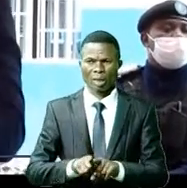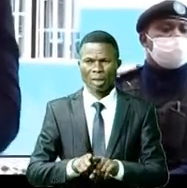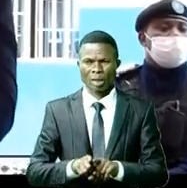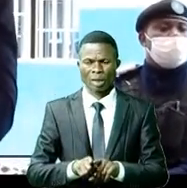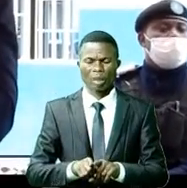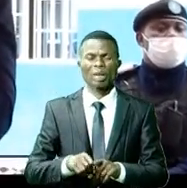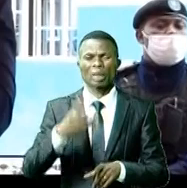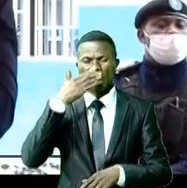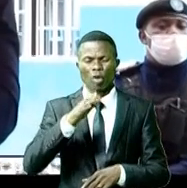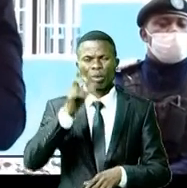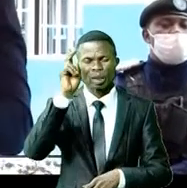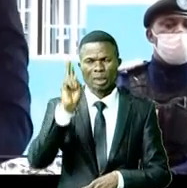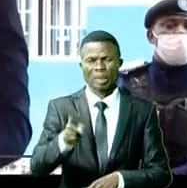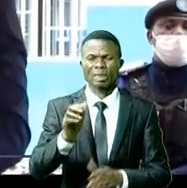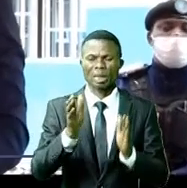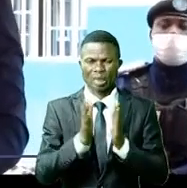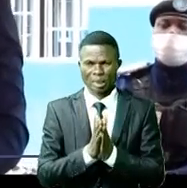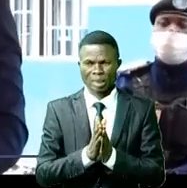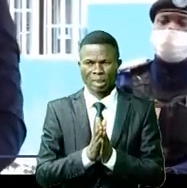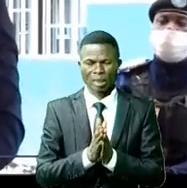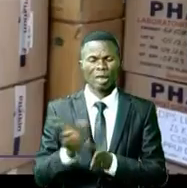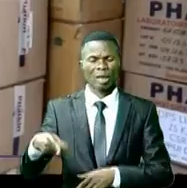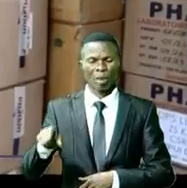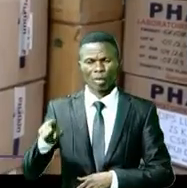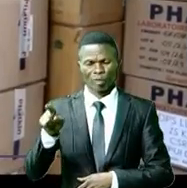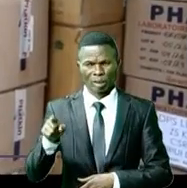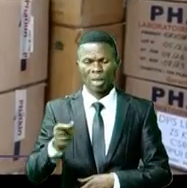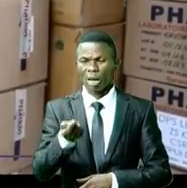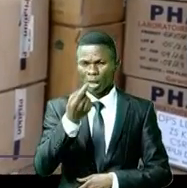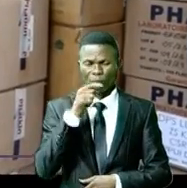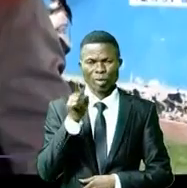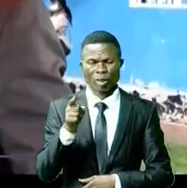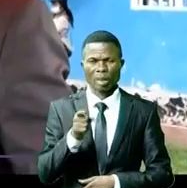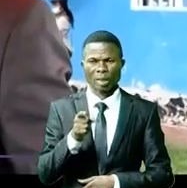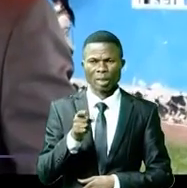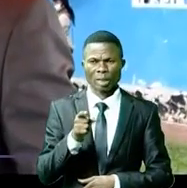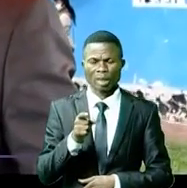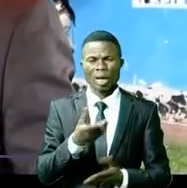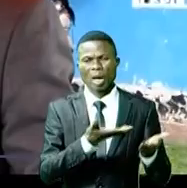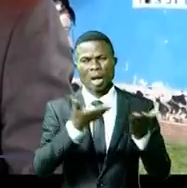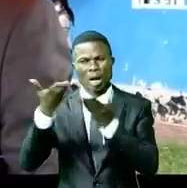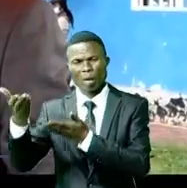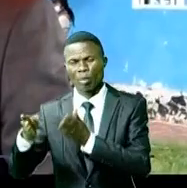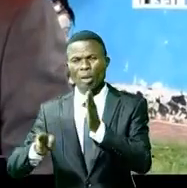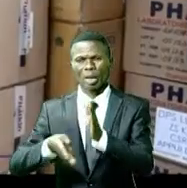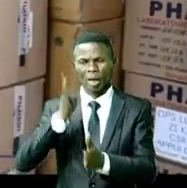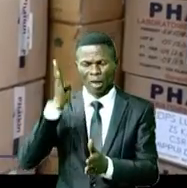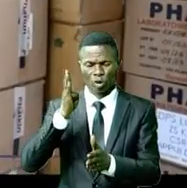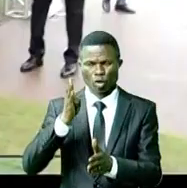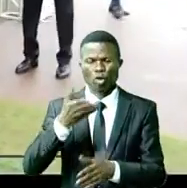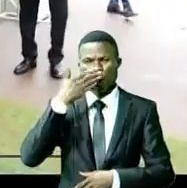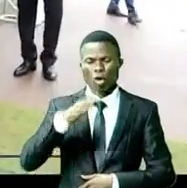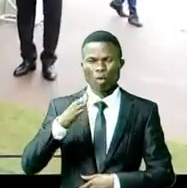formations sanitaires de cette province. Ces médicaments seront acheminés dans les 14 ans de santé du